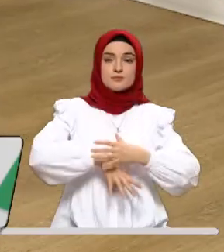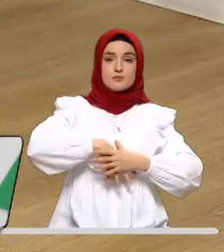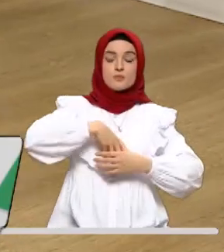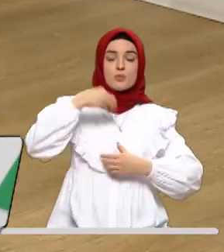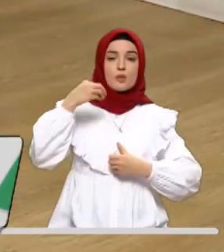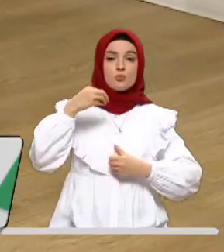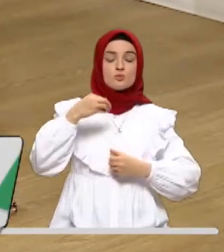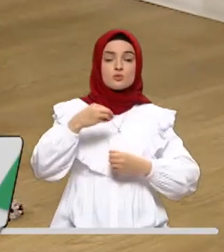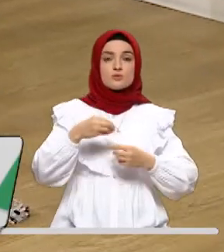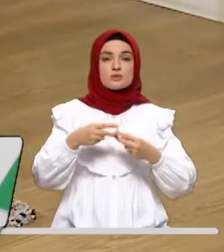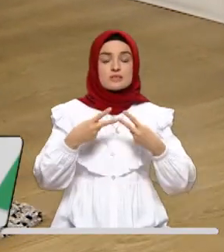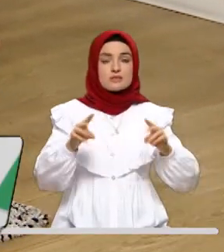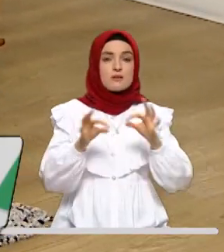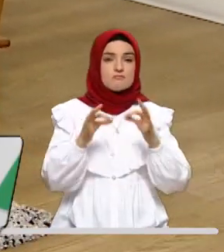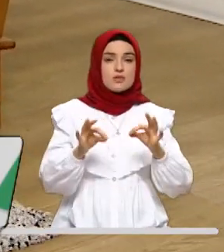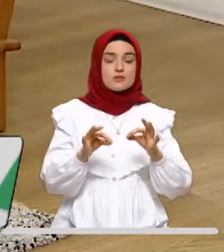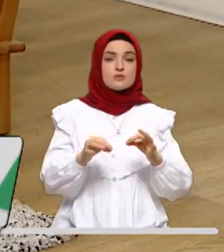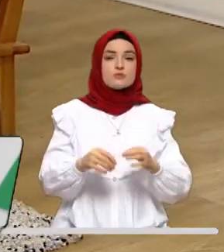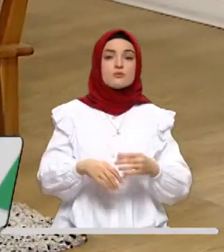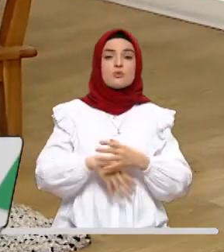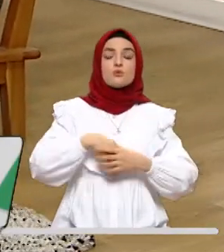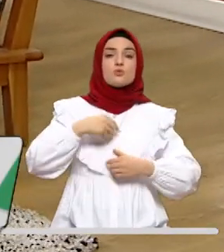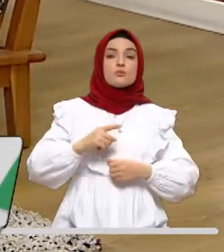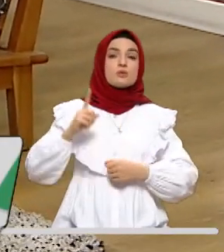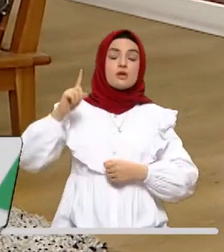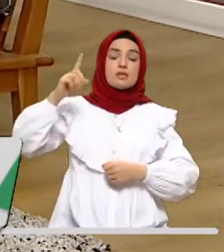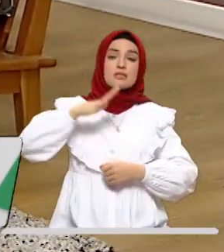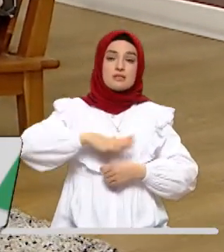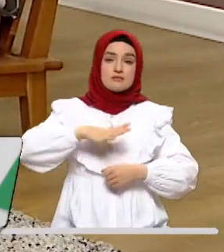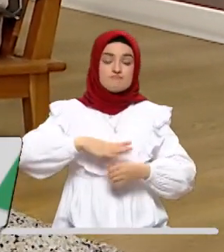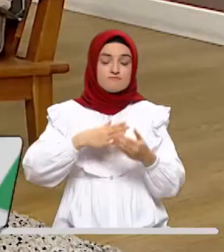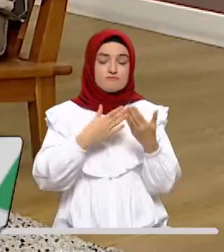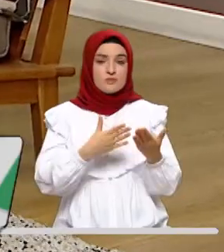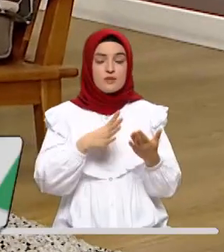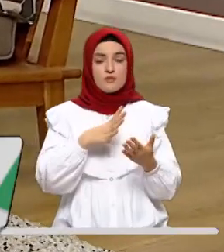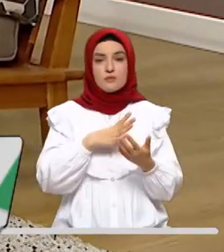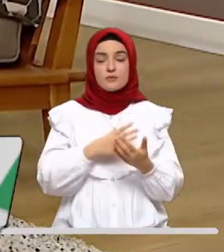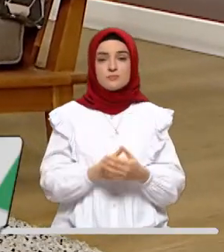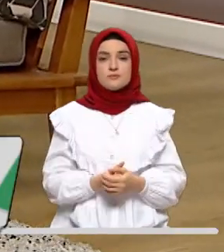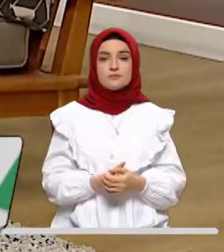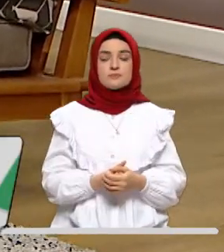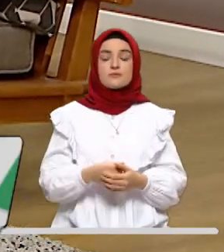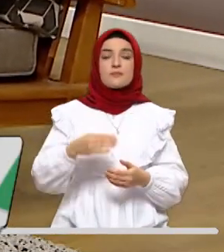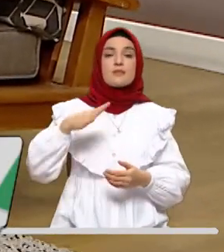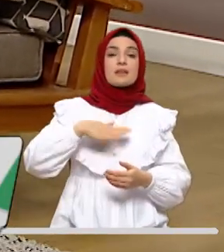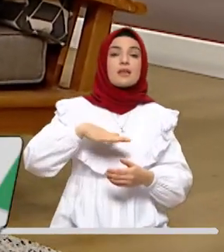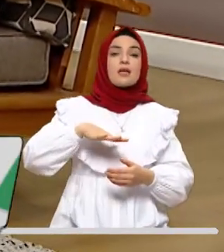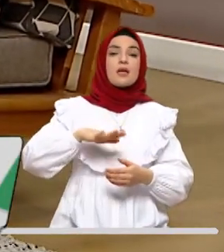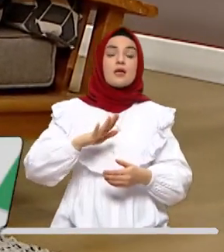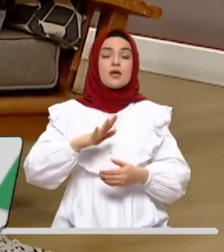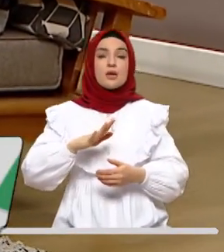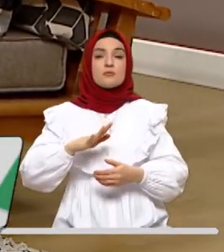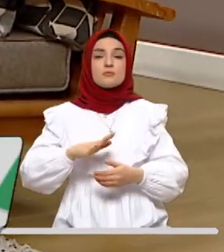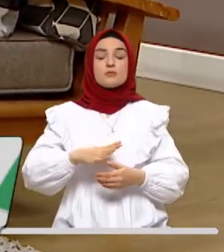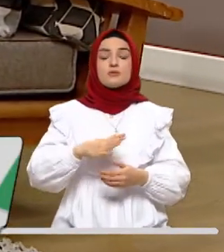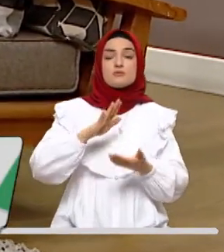İstiklal Marşı'nda, ruhumun senden ilahi şudur ancak emeli, değmesin mabedimin üstüne namahrem